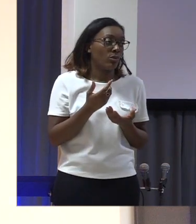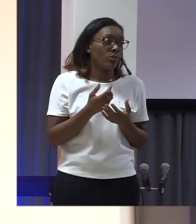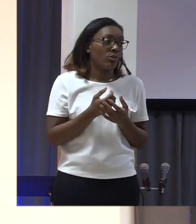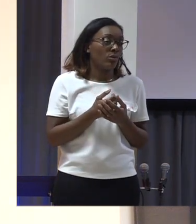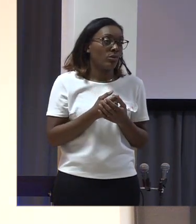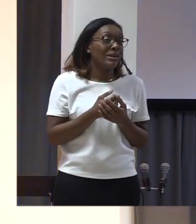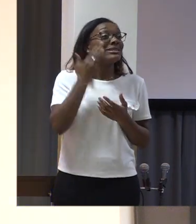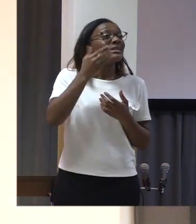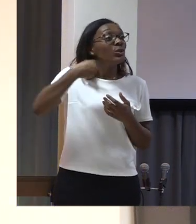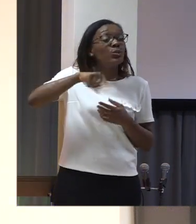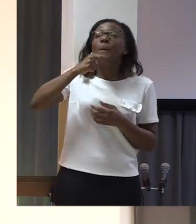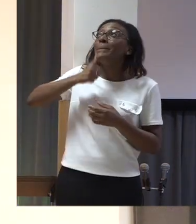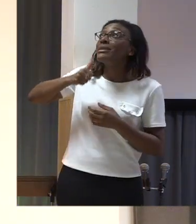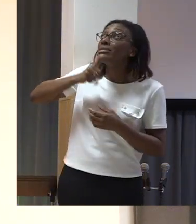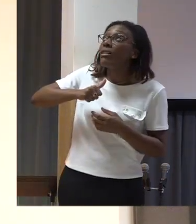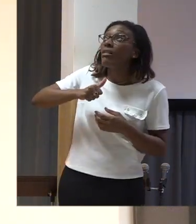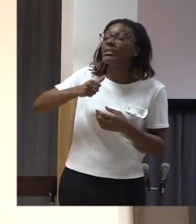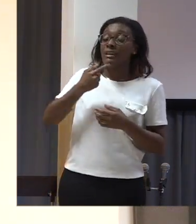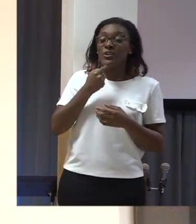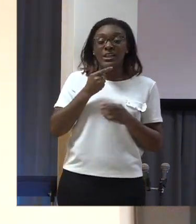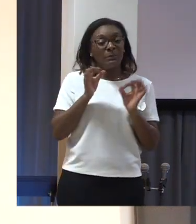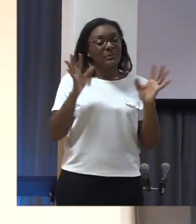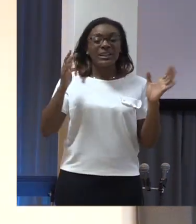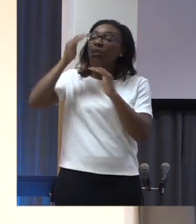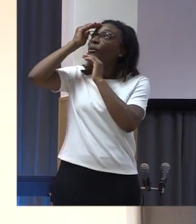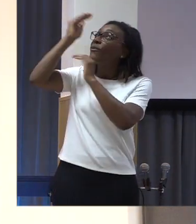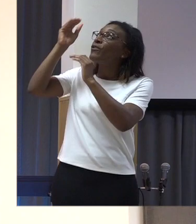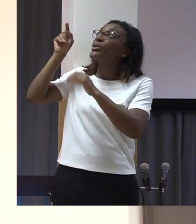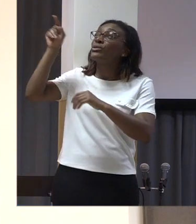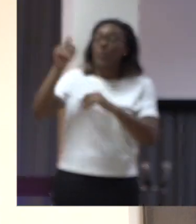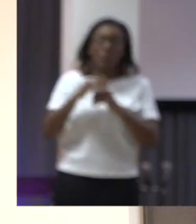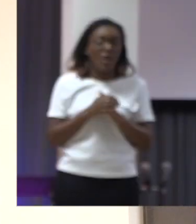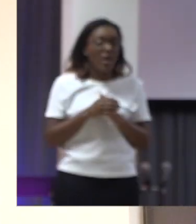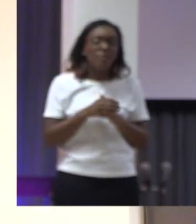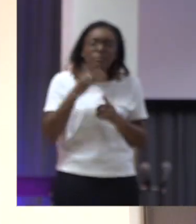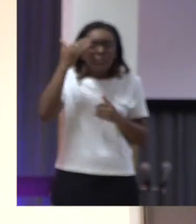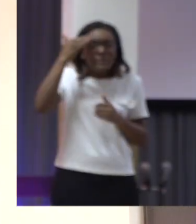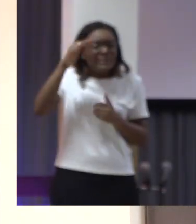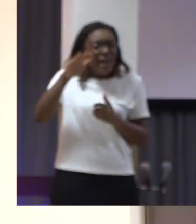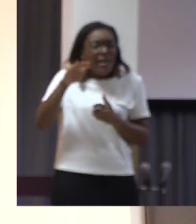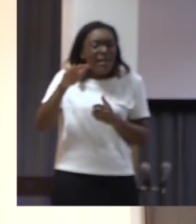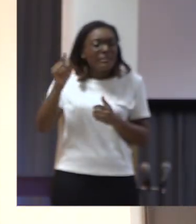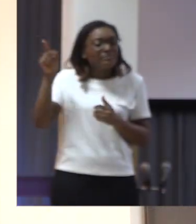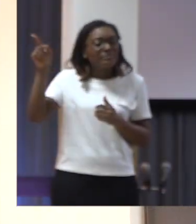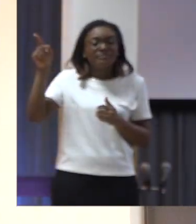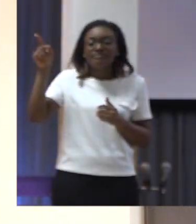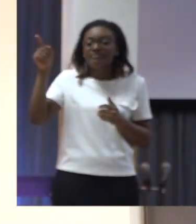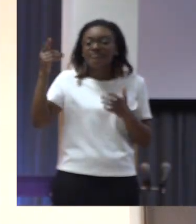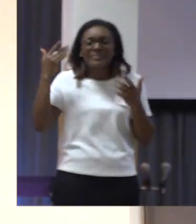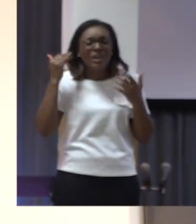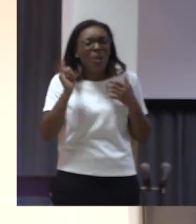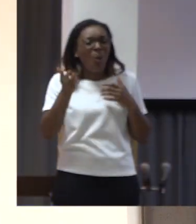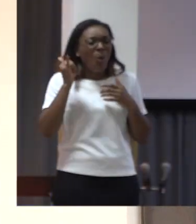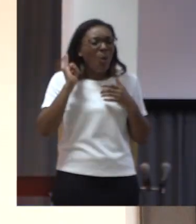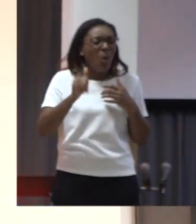C'est une manière de dire que, Seigneur, nous avons confiance en toi. Nous savons que, bien que ça peut prendre